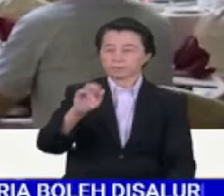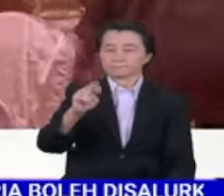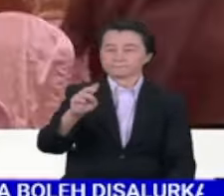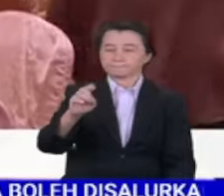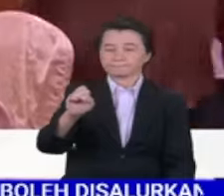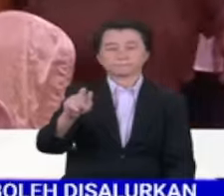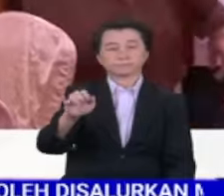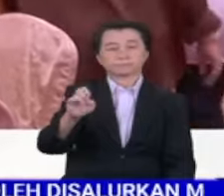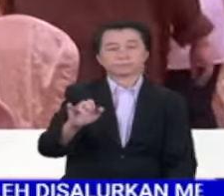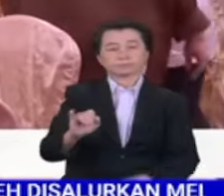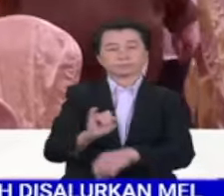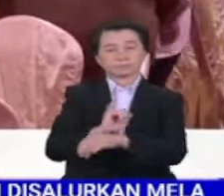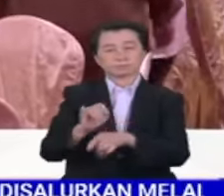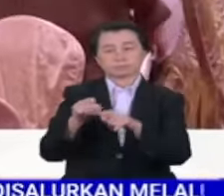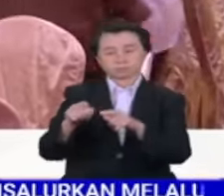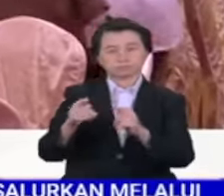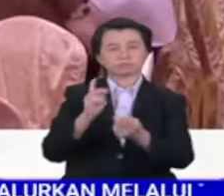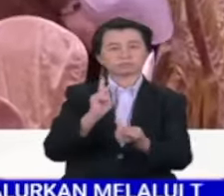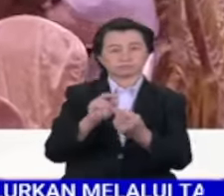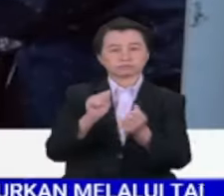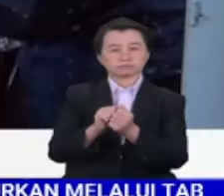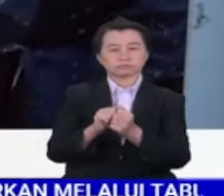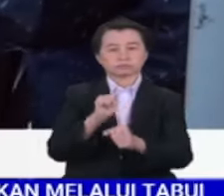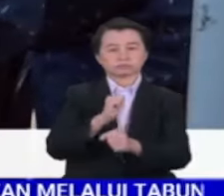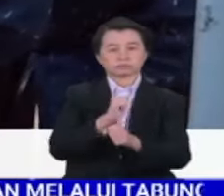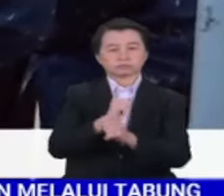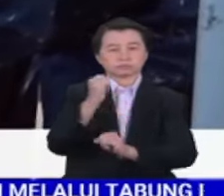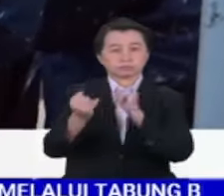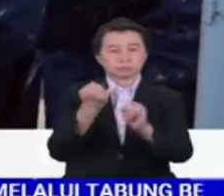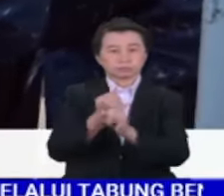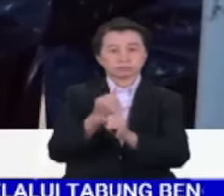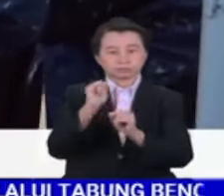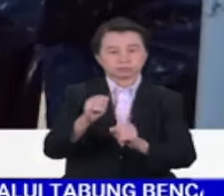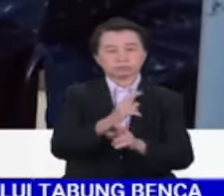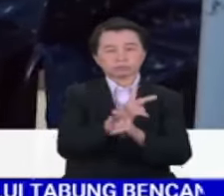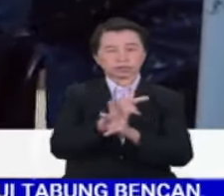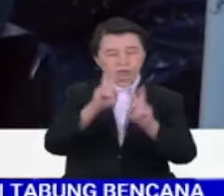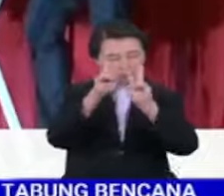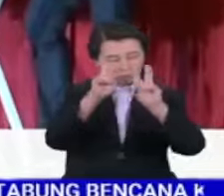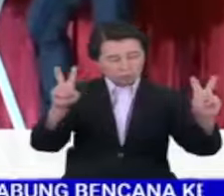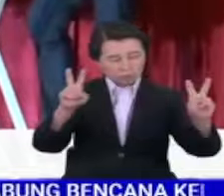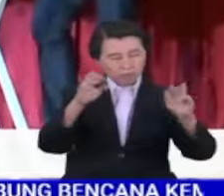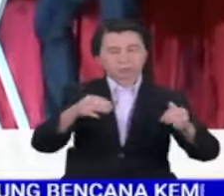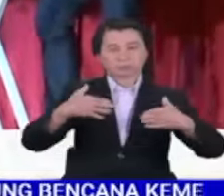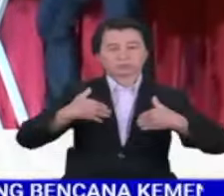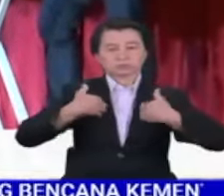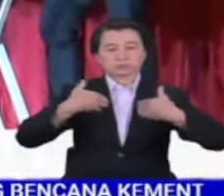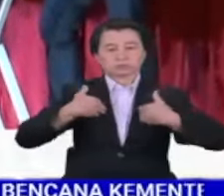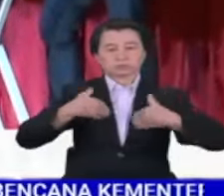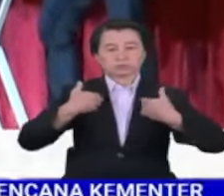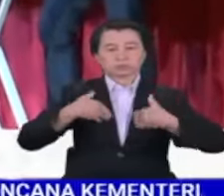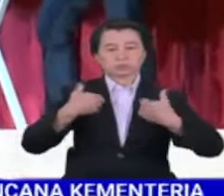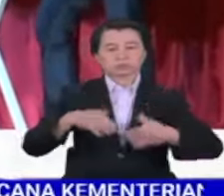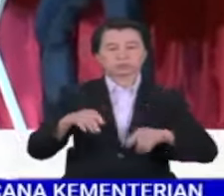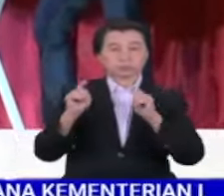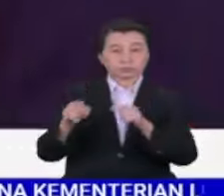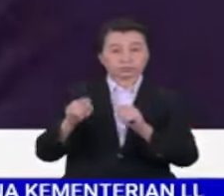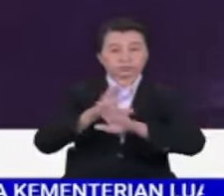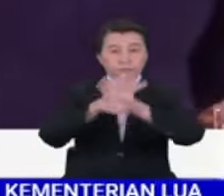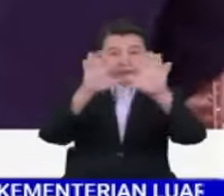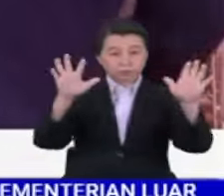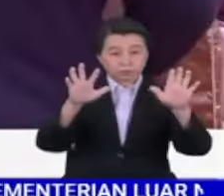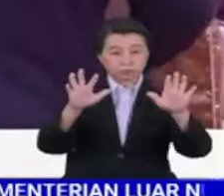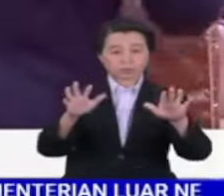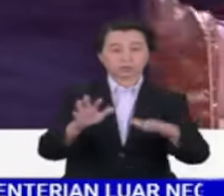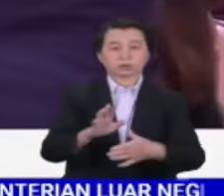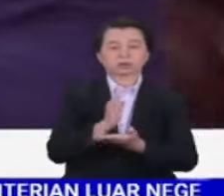yang mesra termasuk dengan pekerjaan ter bangsa paling menjaga kehamian dan kesejahteraan ini jelasnya